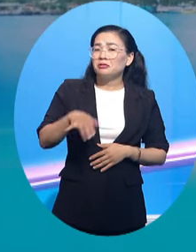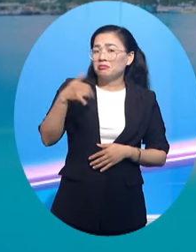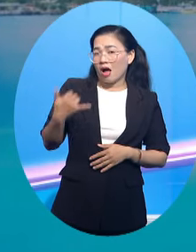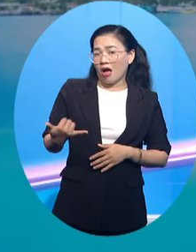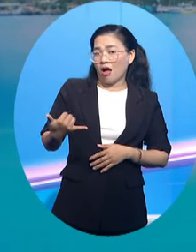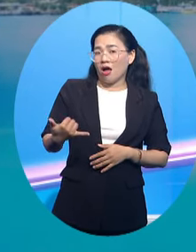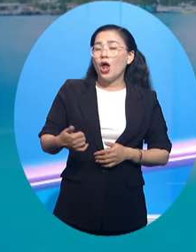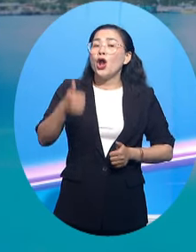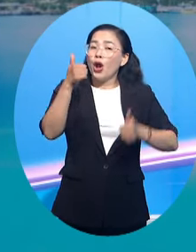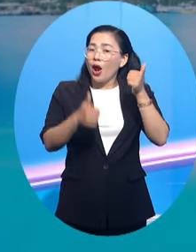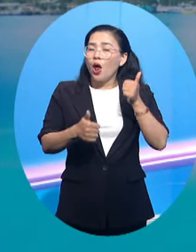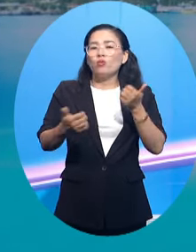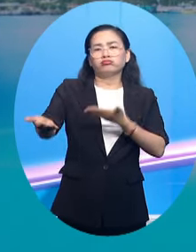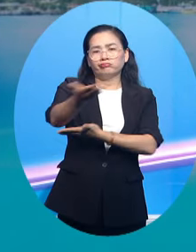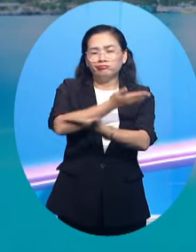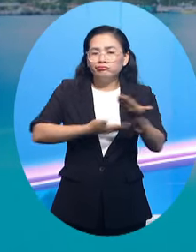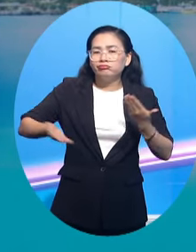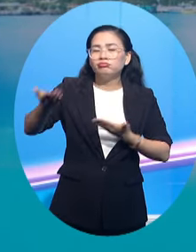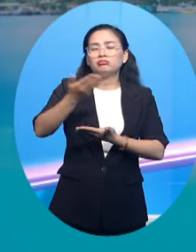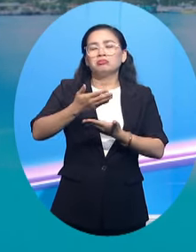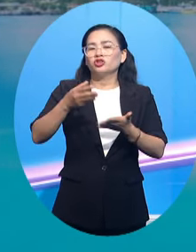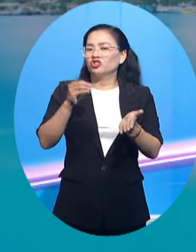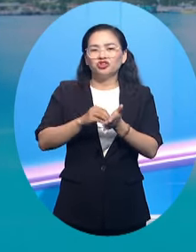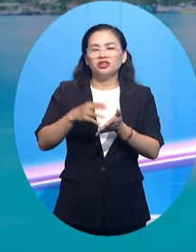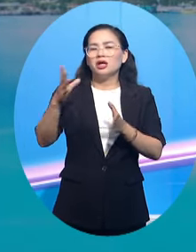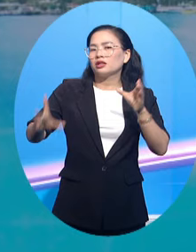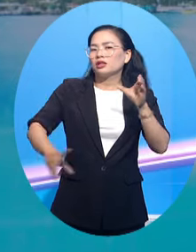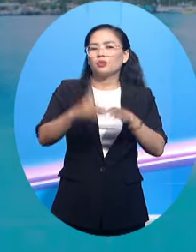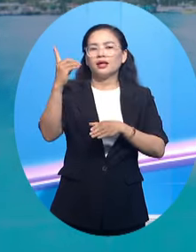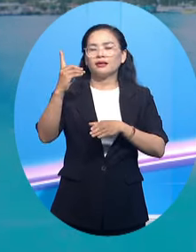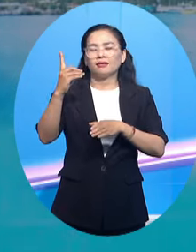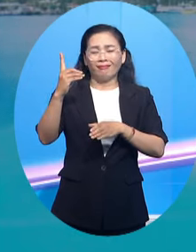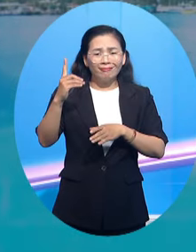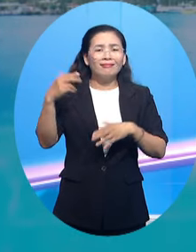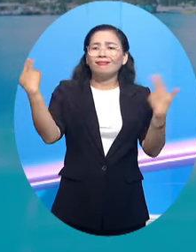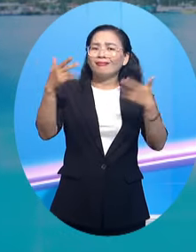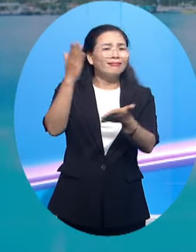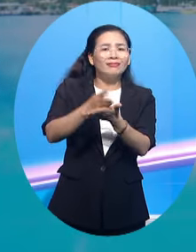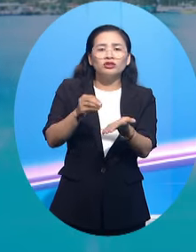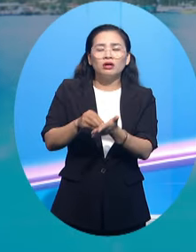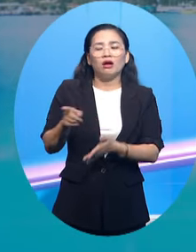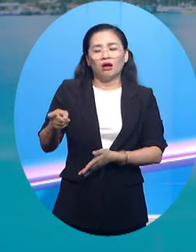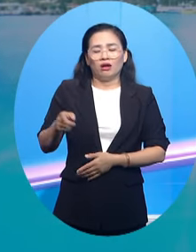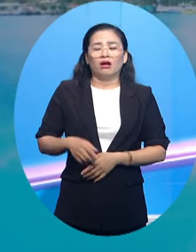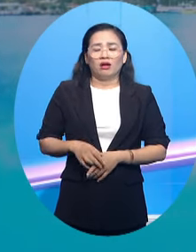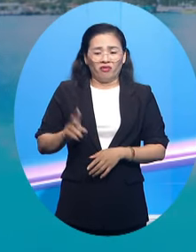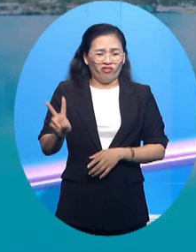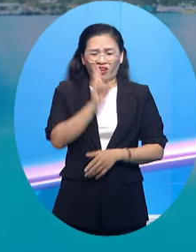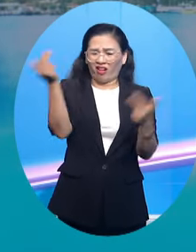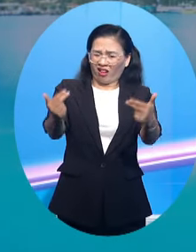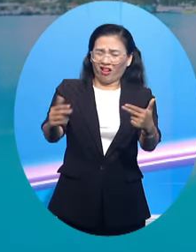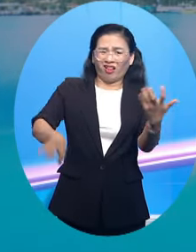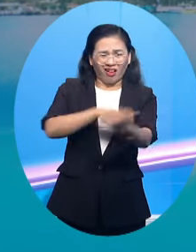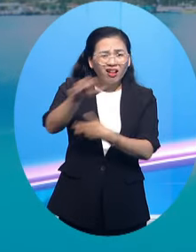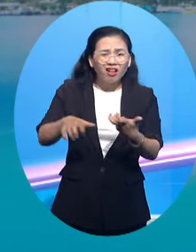thế Nhưng một khi thỏ Thuận ngừng bắn chưa được thiết lập thì gaza tiếp tục chìm trong khối đạn ngày 24 tháng 10 quân đội Israel không kích một trường học tại